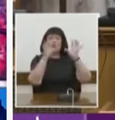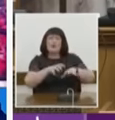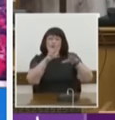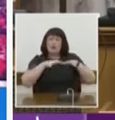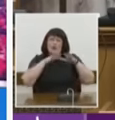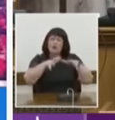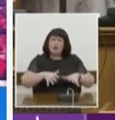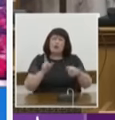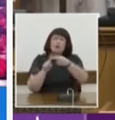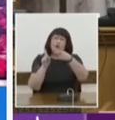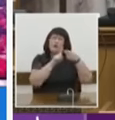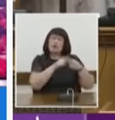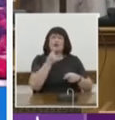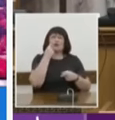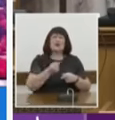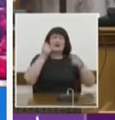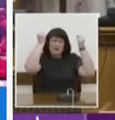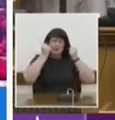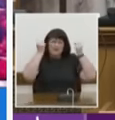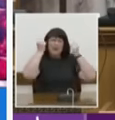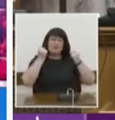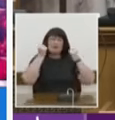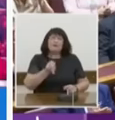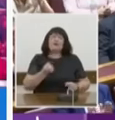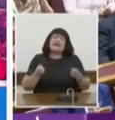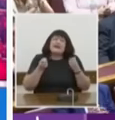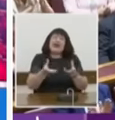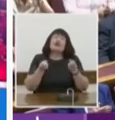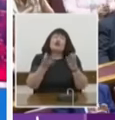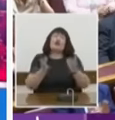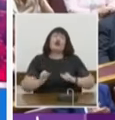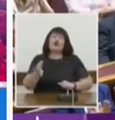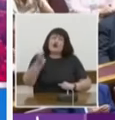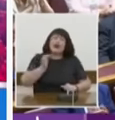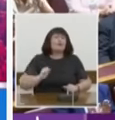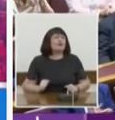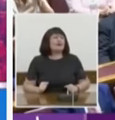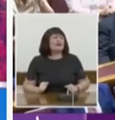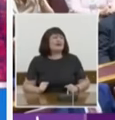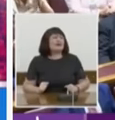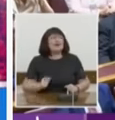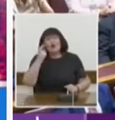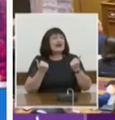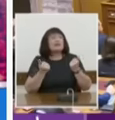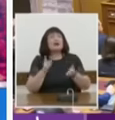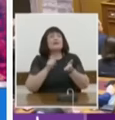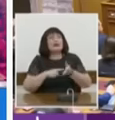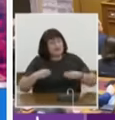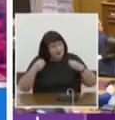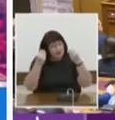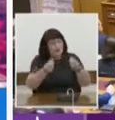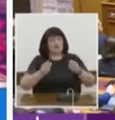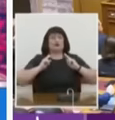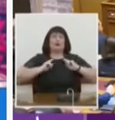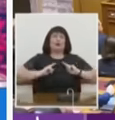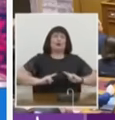γίνει επιλογές παλιό όλες οι επιλογές είχαν γίνει πριν ακόμα και ε στάδιο που ο κύριος κασελάκης τ κανε εκφράσει είχε εκφράσει πρόθεση είχε να συμμετάσχει στα ψηφο θελ του